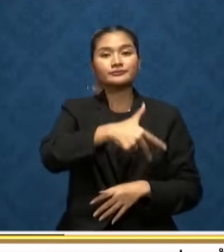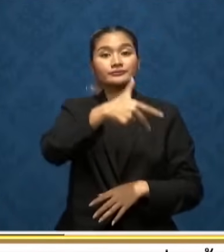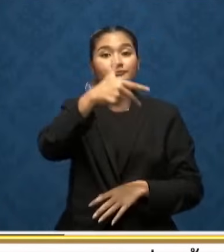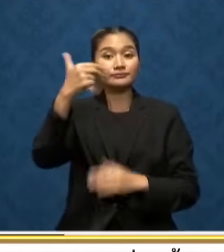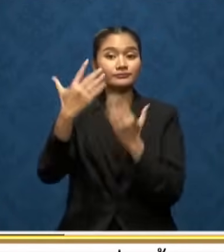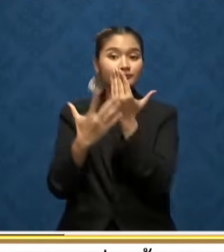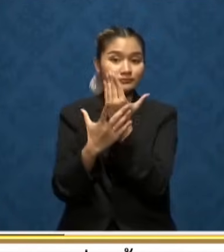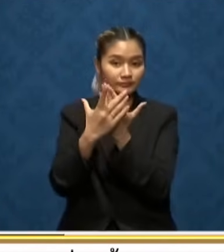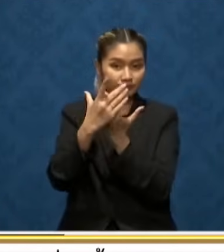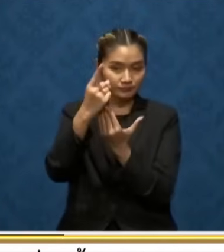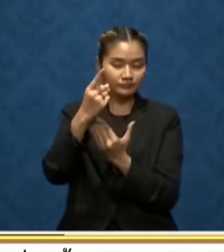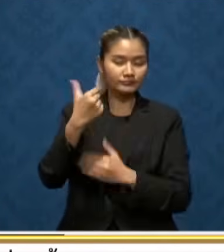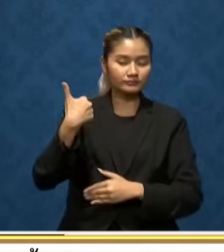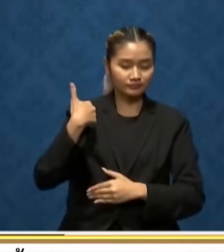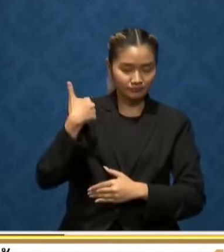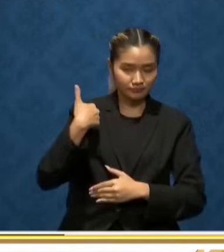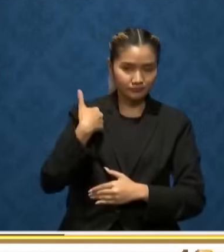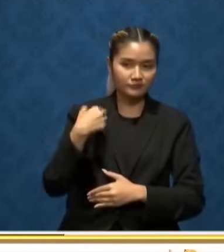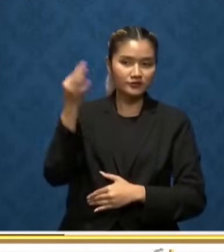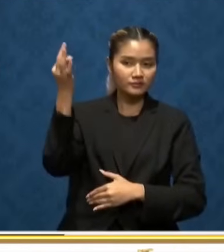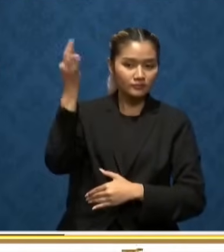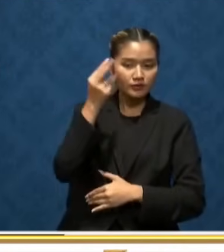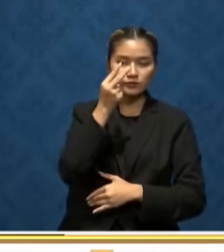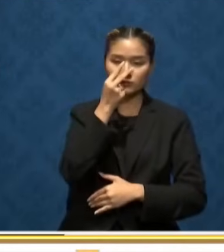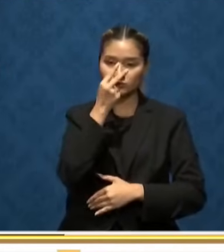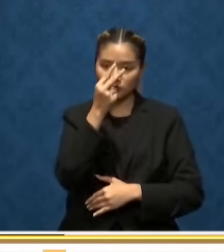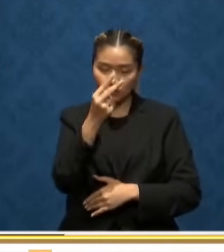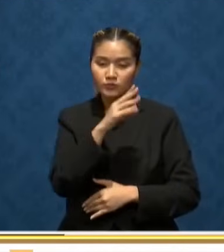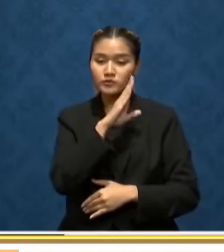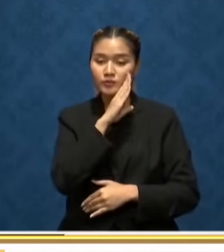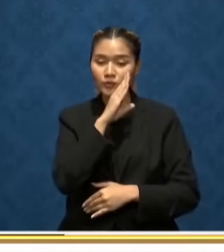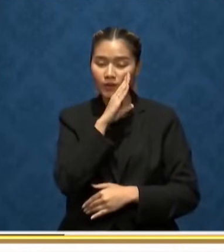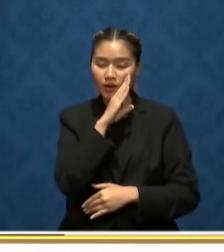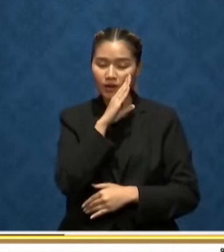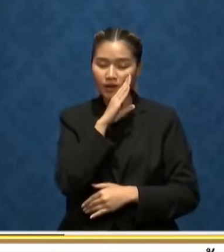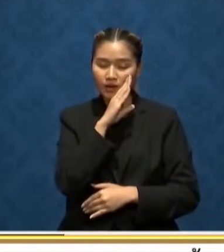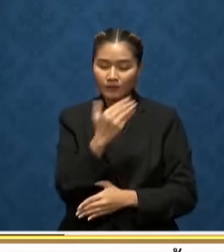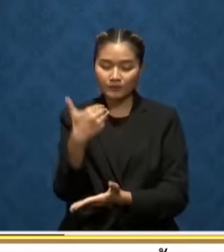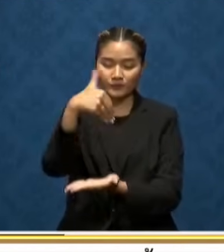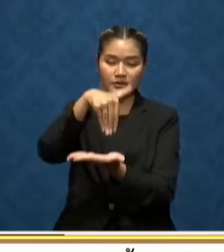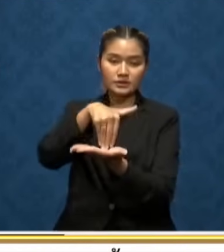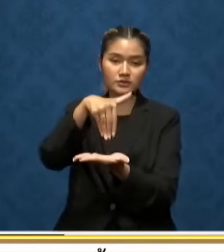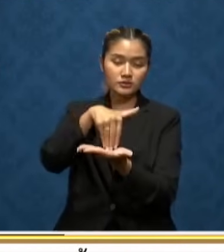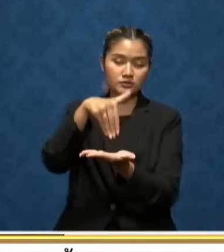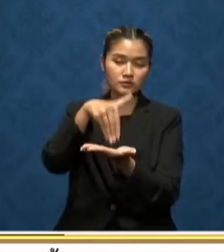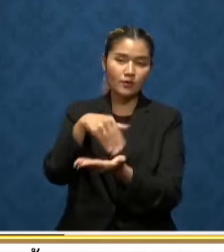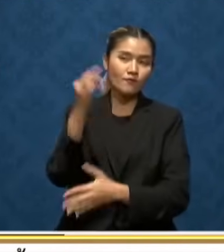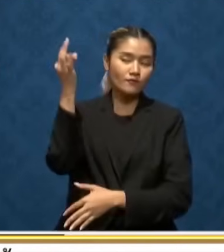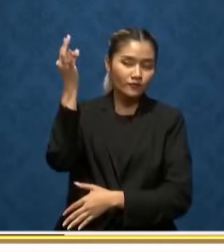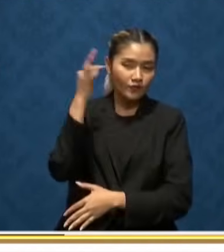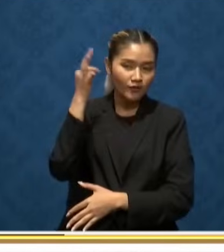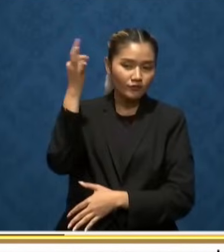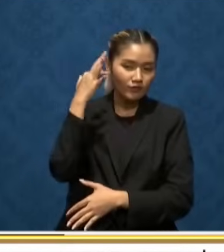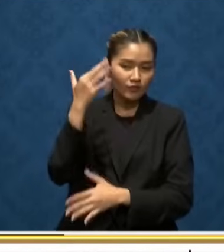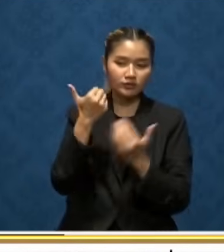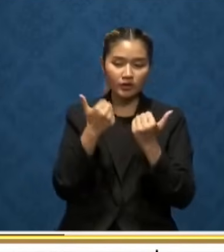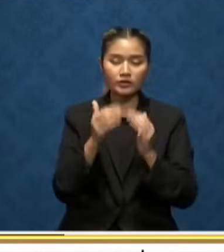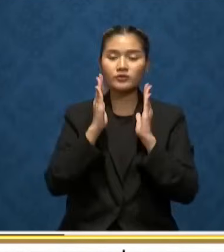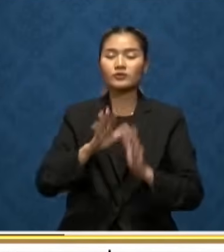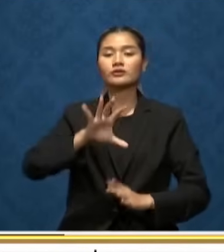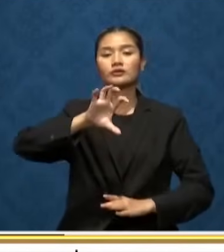ผู้ชมผู้ฟังที่จะรับฟังเสียงสะท้อนให้สภาผู้ชมผู้ฟังที่มีอยู่50ค